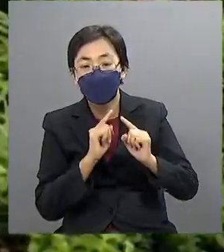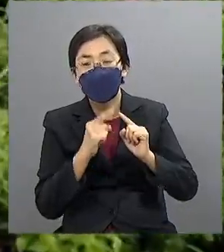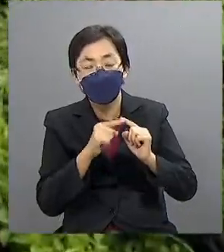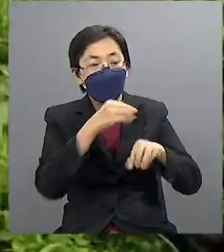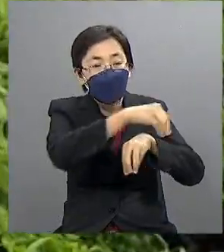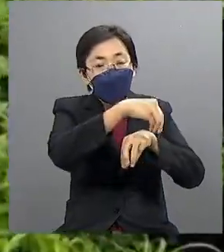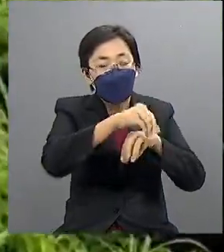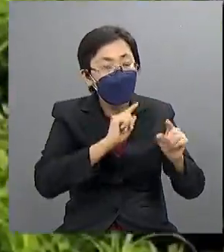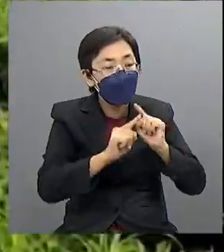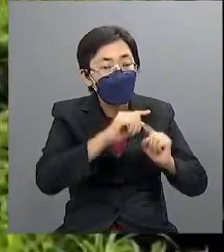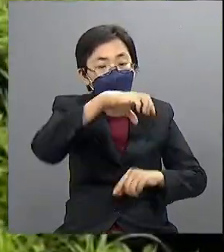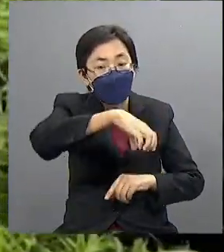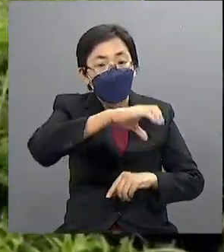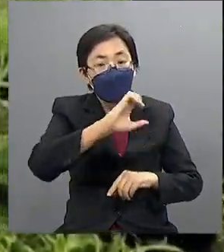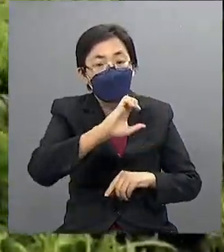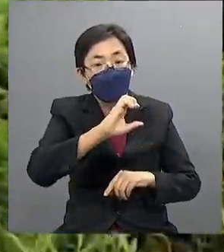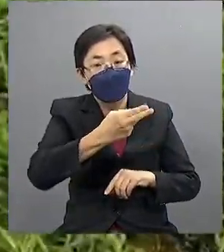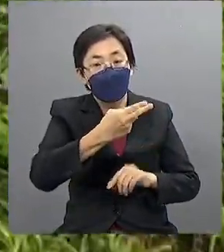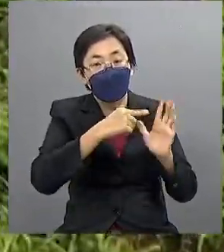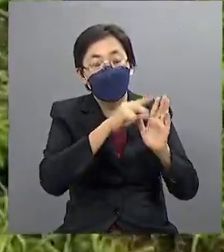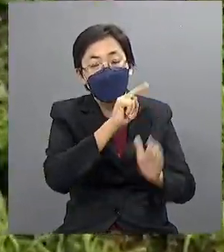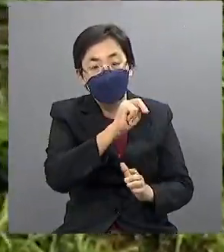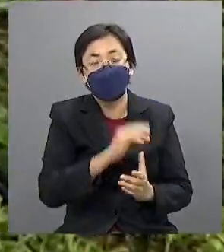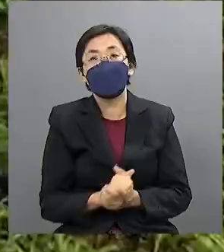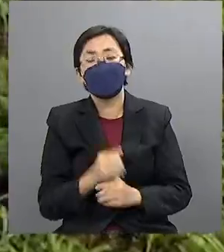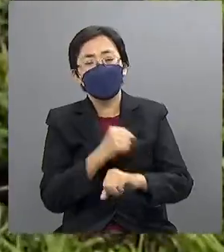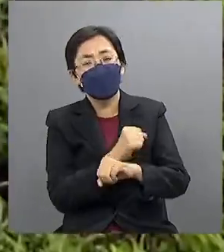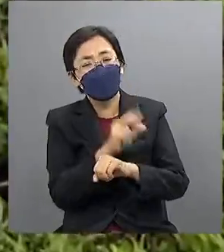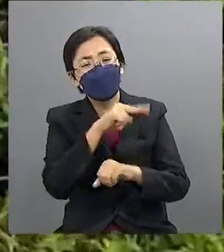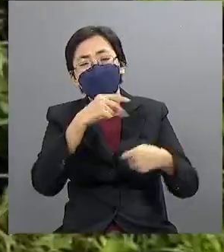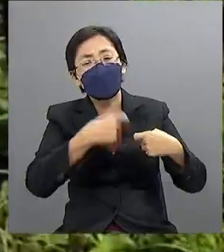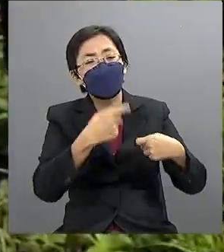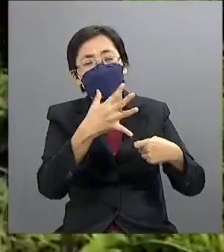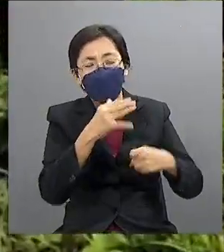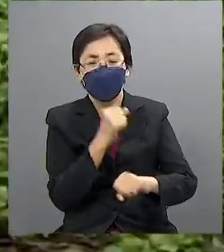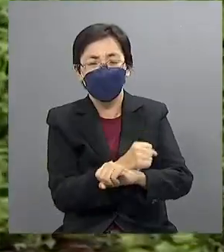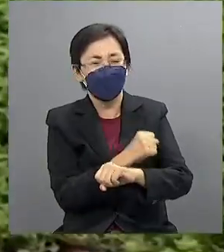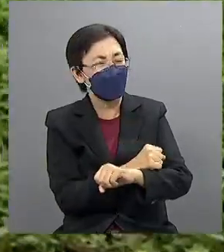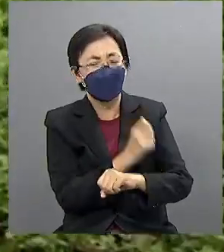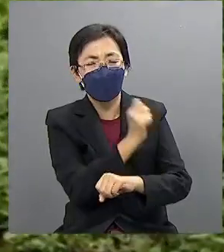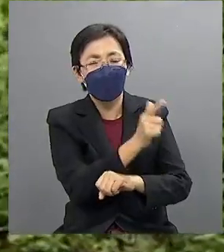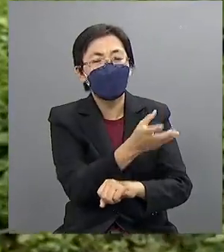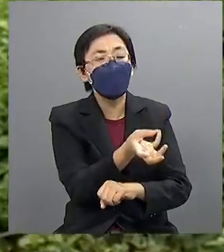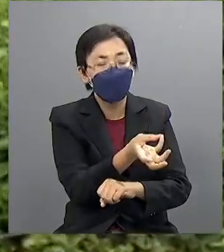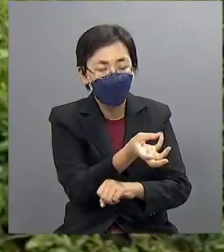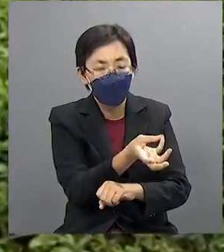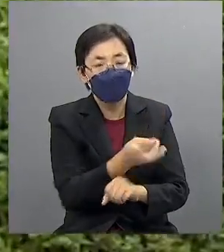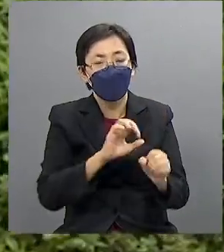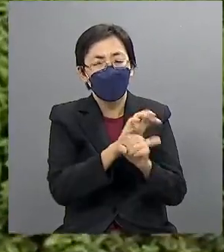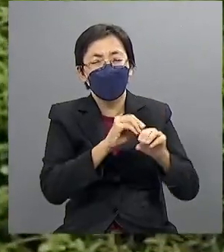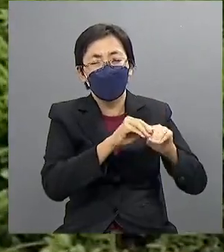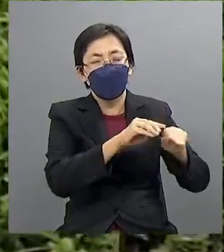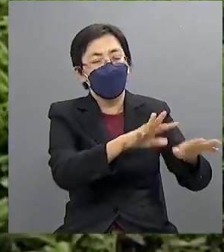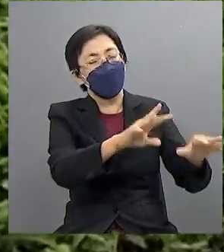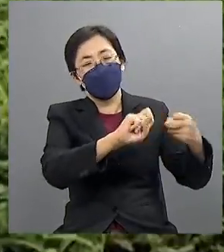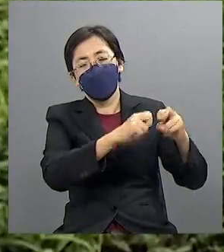ในรัฐฉานส่วนแรงงานหาไม่ยากเนื่องจากการจ้างงานในรัฐฉานน้อยและการระบาดของ 29ทำ